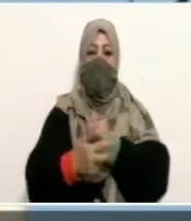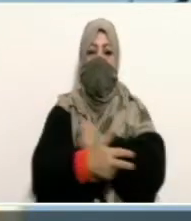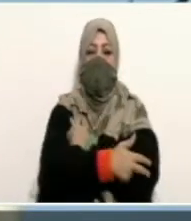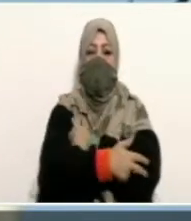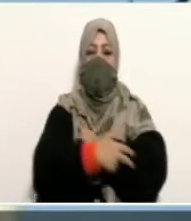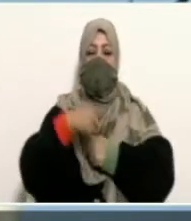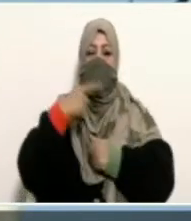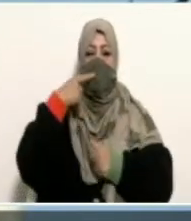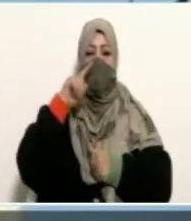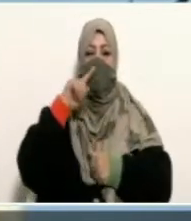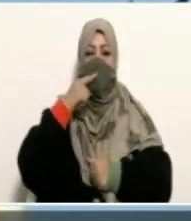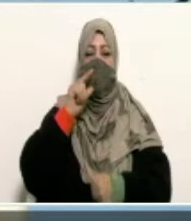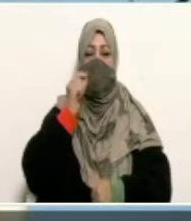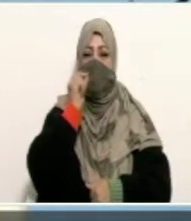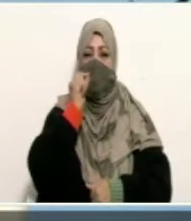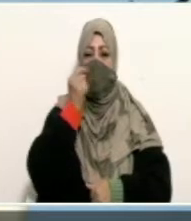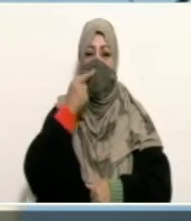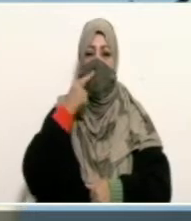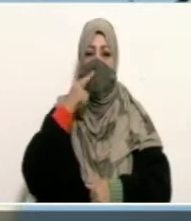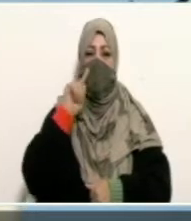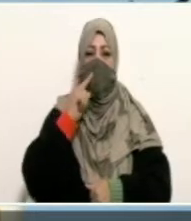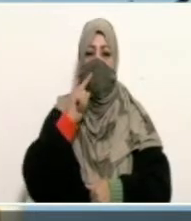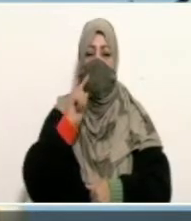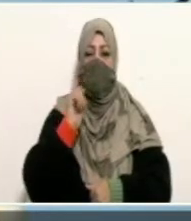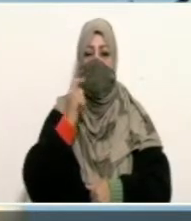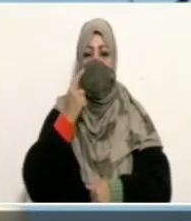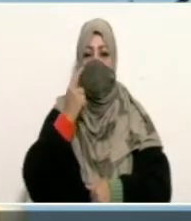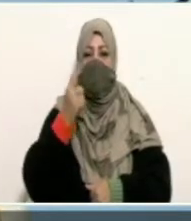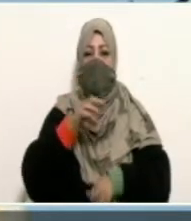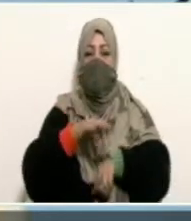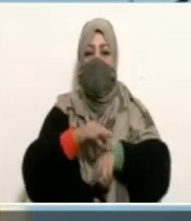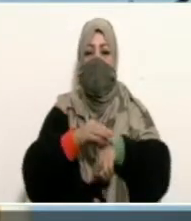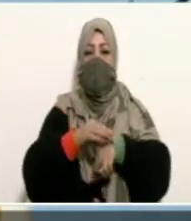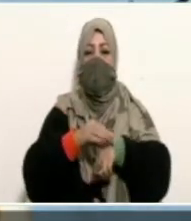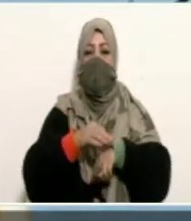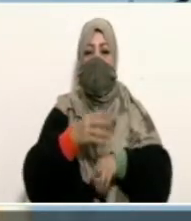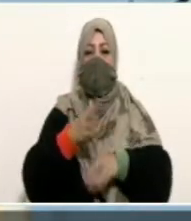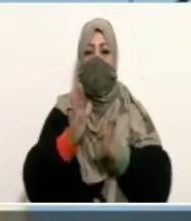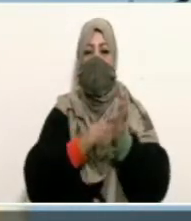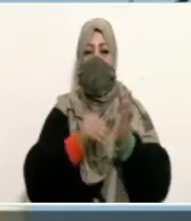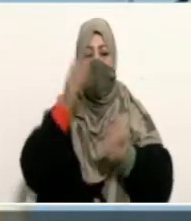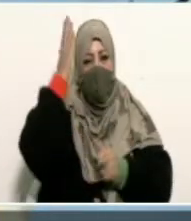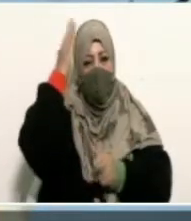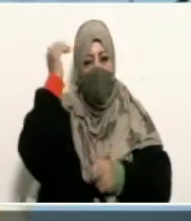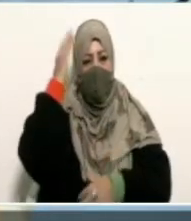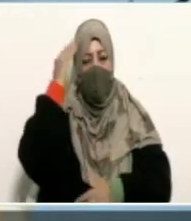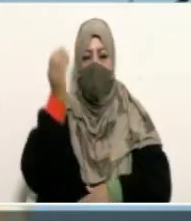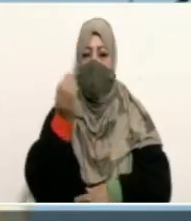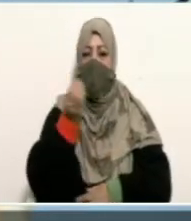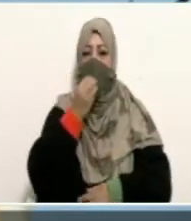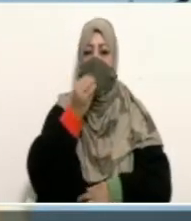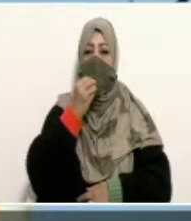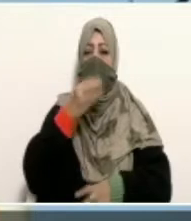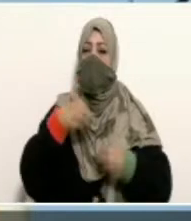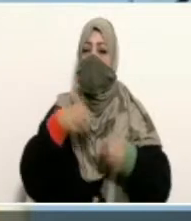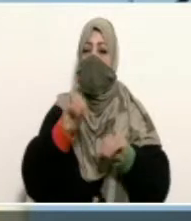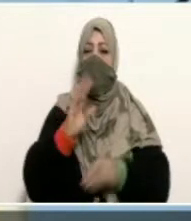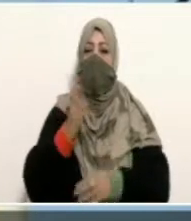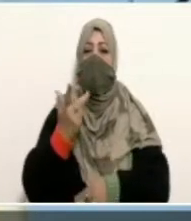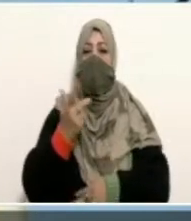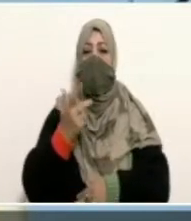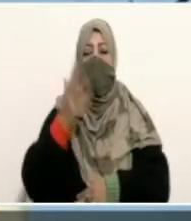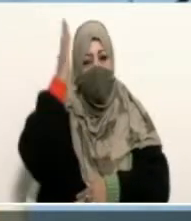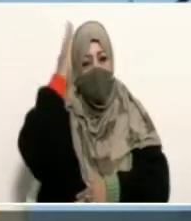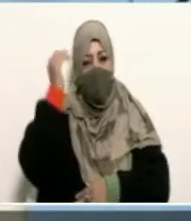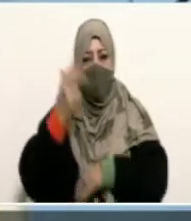ذكرنا بعض الناس يعني لا زيت له فيأكله صاحبه أو يبيعه، أو له زيت